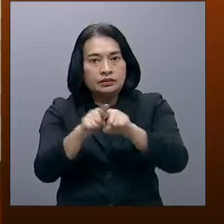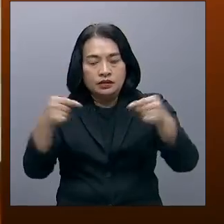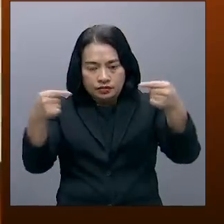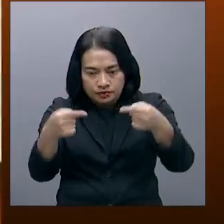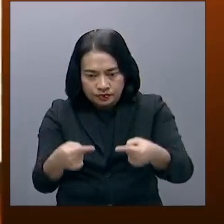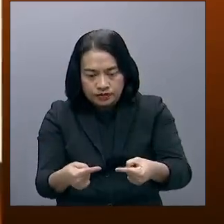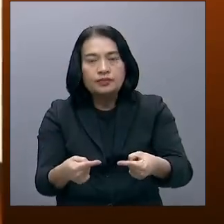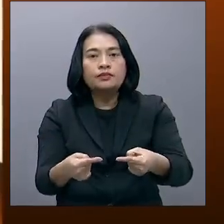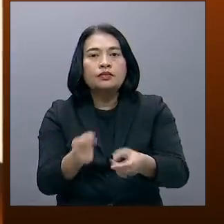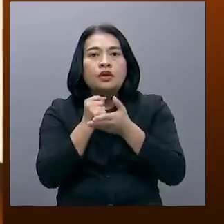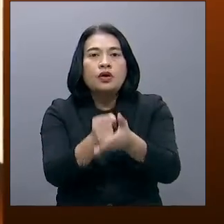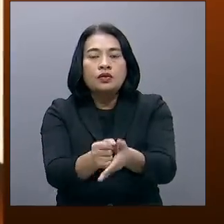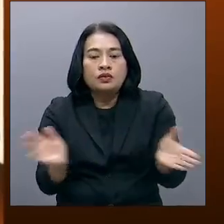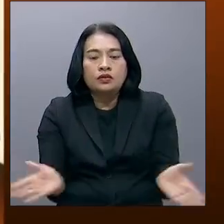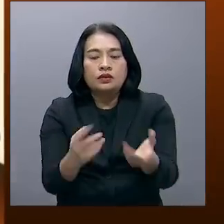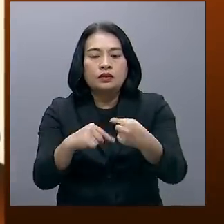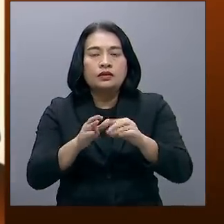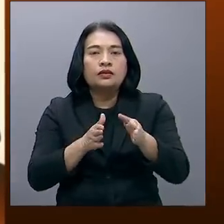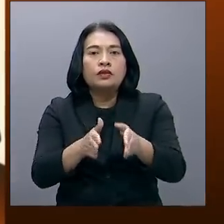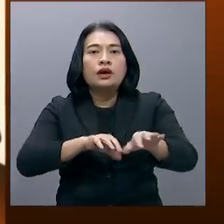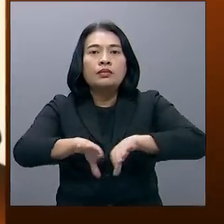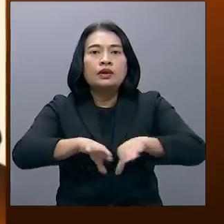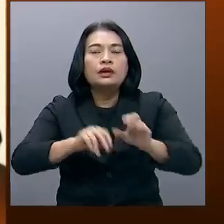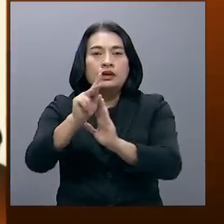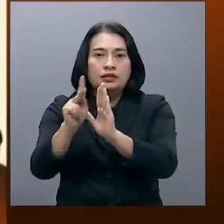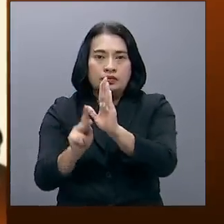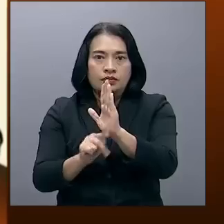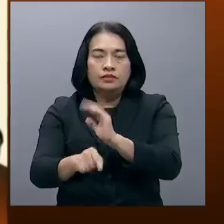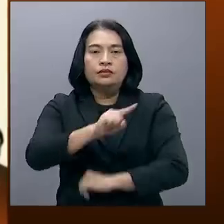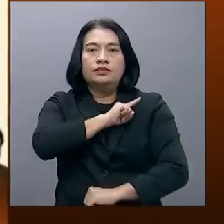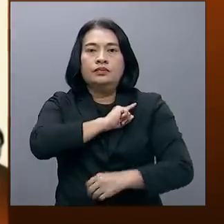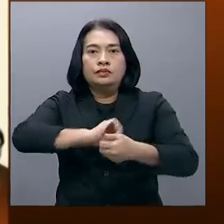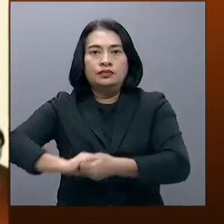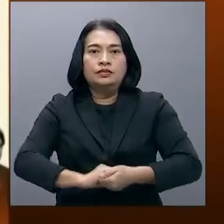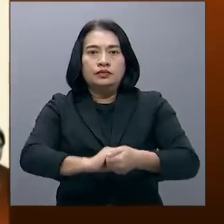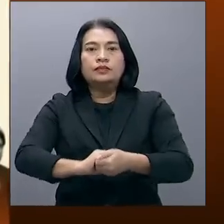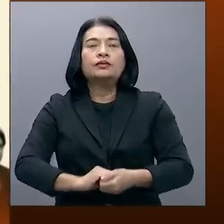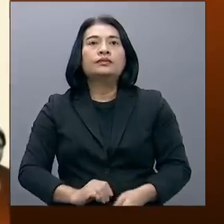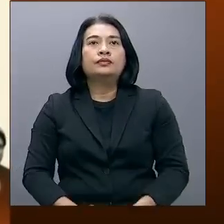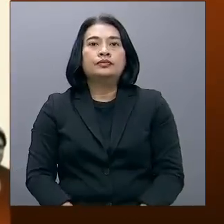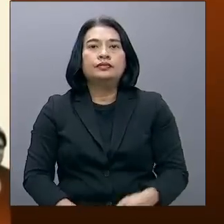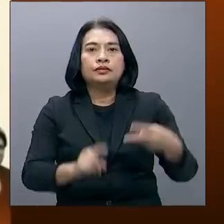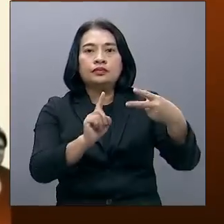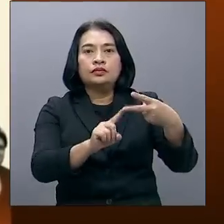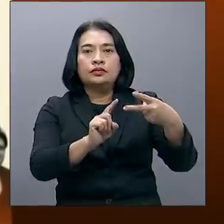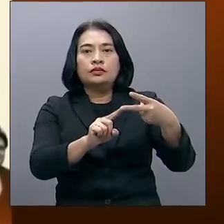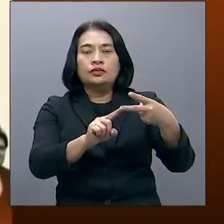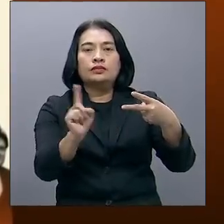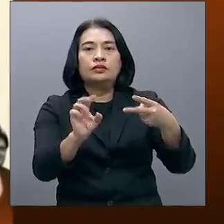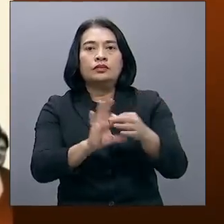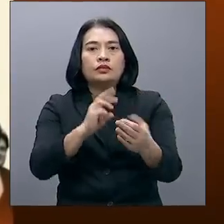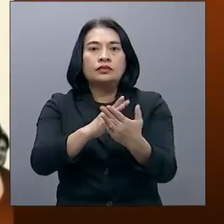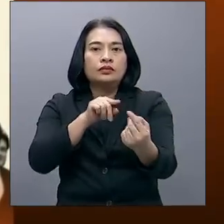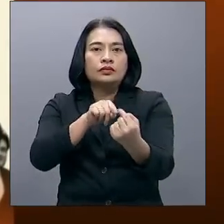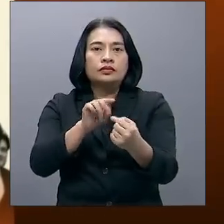และพร้อมที่จะผลักดันในฐานะฝ่ายบริหารและฝ่ายนิติบัญญัติที่ต้องรับผิดชอบร่วมกันและในส่วนที่2ค่ะเป็นวาระเฉพาะที่ไม่